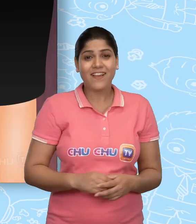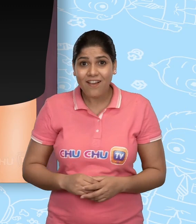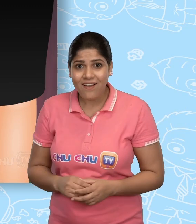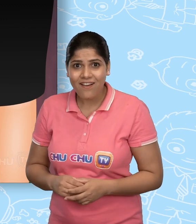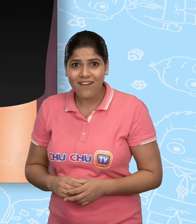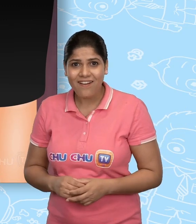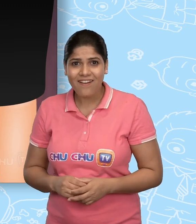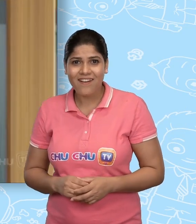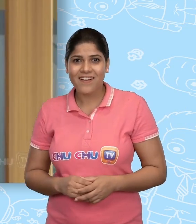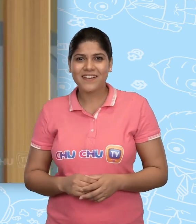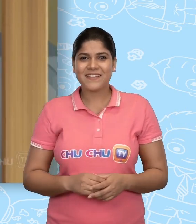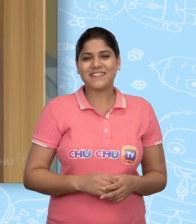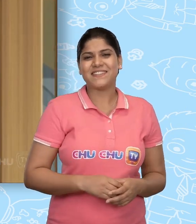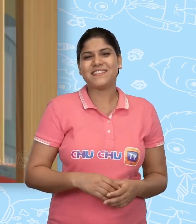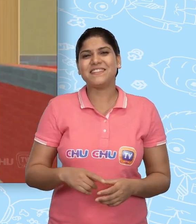फाइव। हाँ?